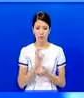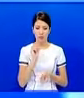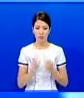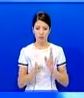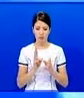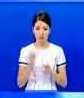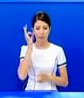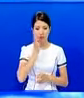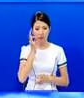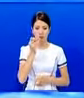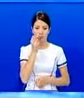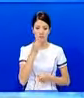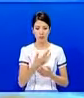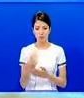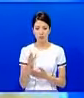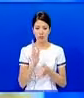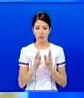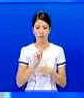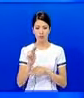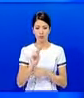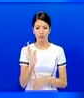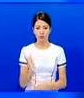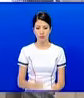тәттілерді қалай әзірлеуге болатынын үйретеді.